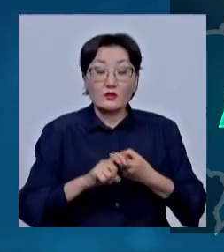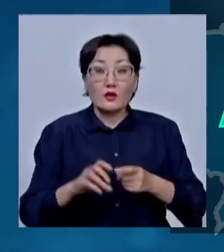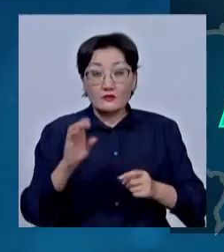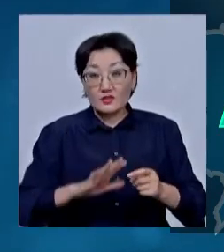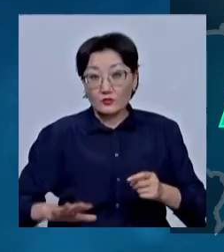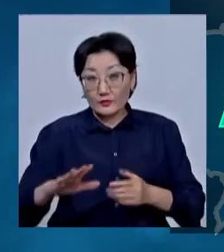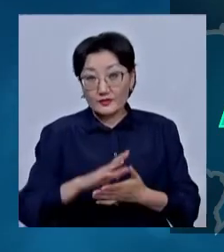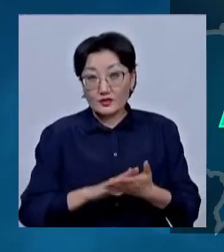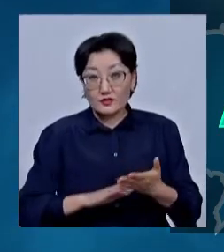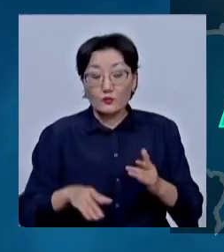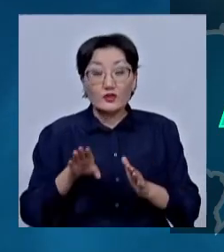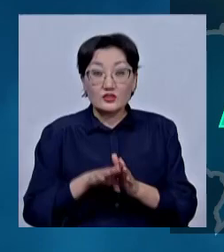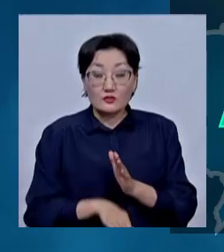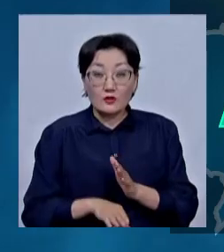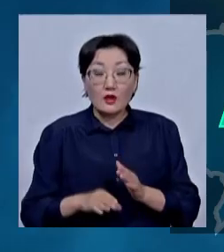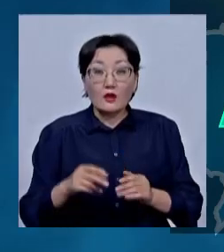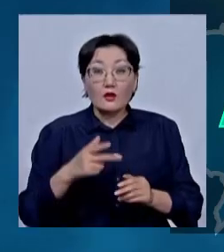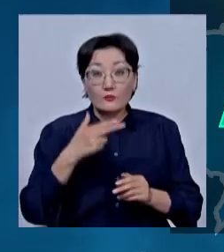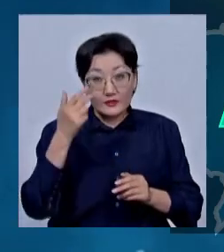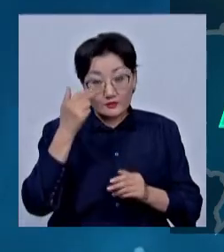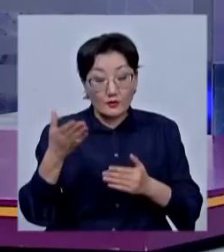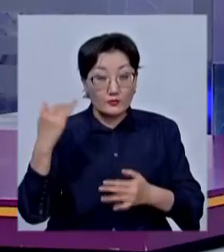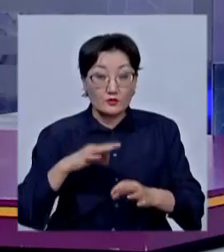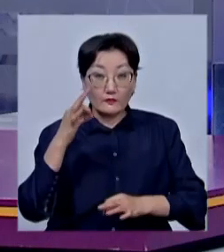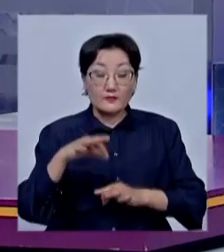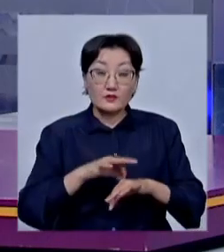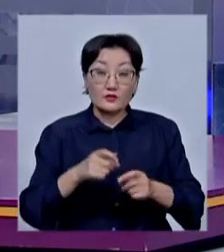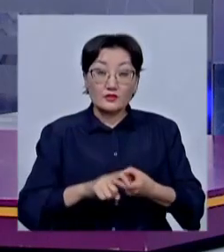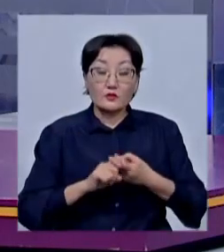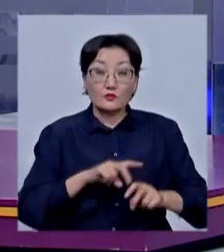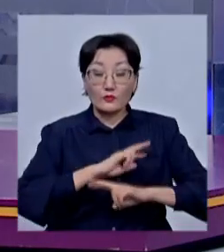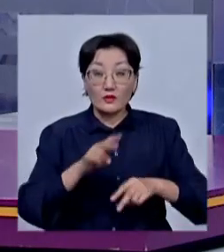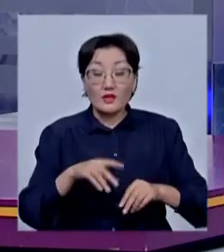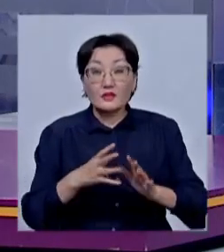Европе продолжает накаляться. В Италии за минувшие сутки от коронавируса